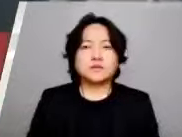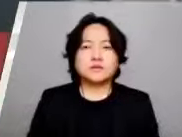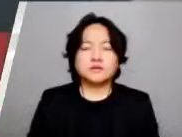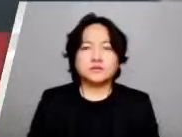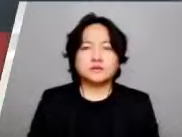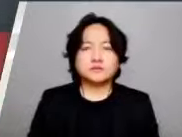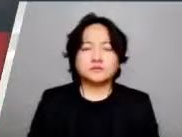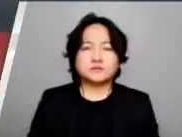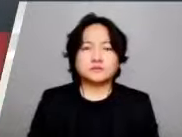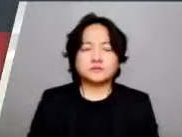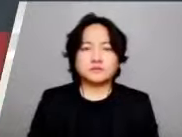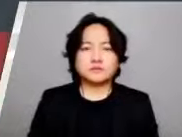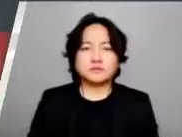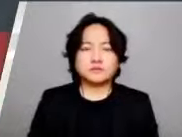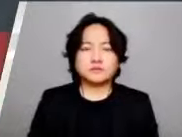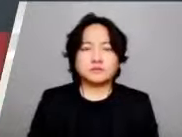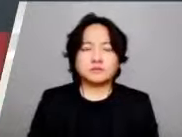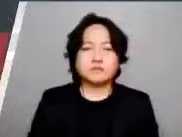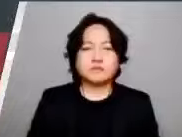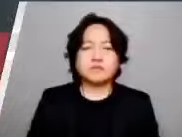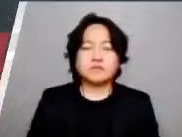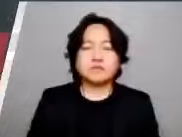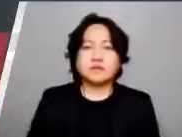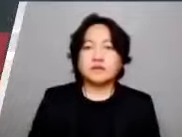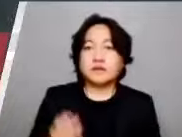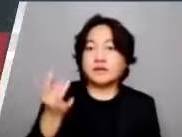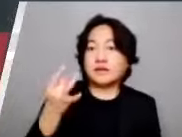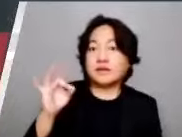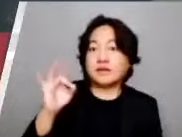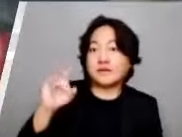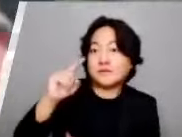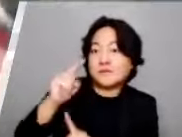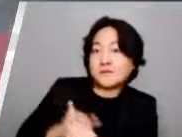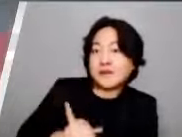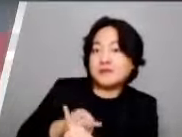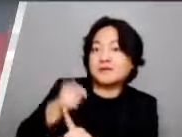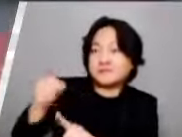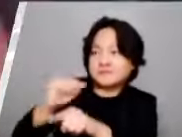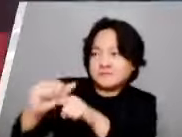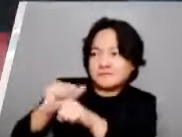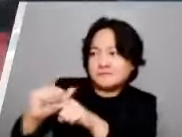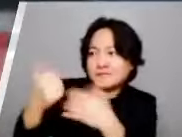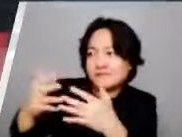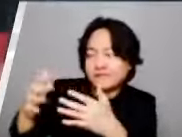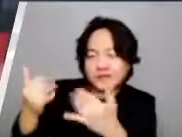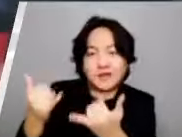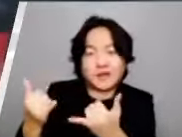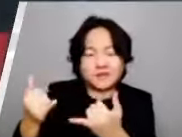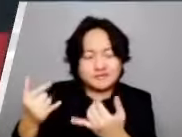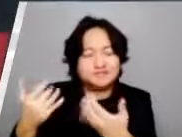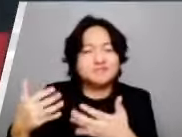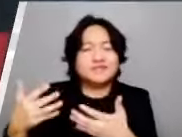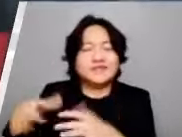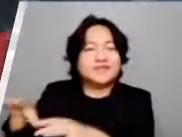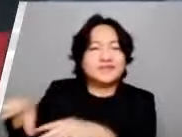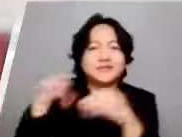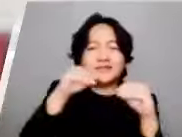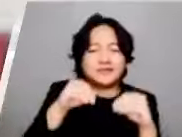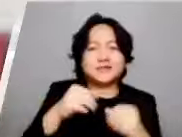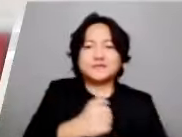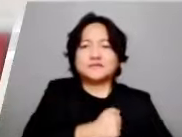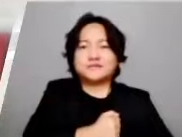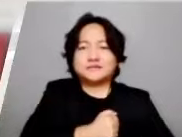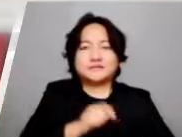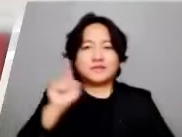After 18 months, lumabas na ng military si J-Hope ng BTS. Sinalubong siya ni Jin at ng iba pang army.